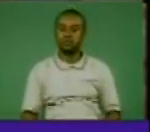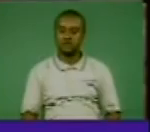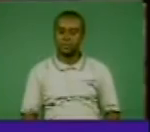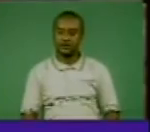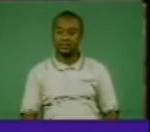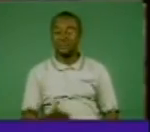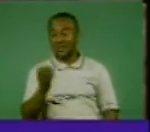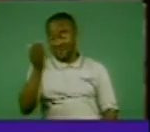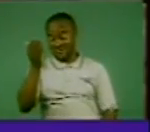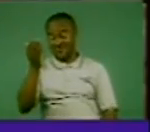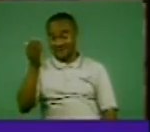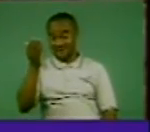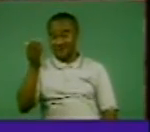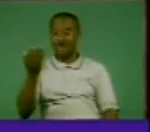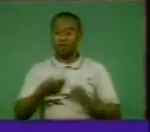Mwenyekiti,